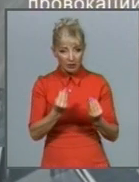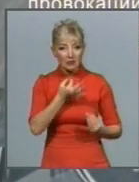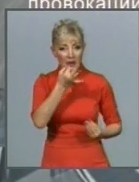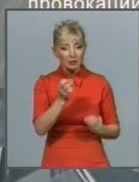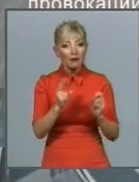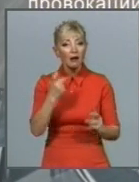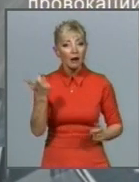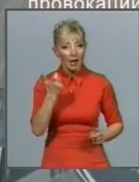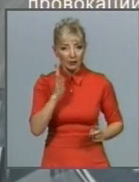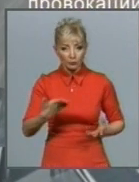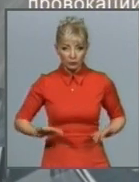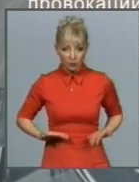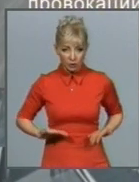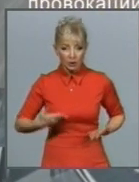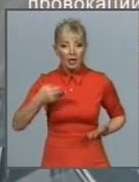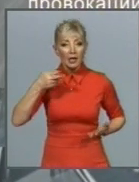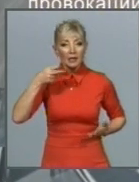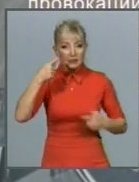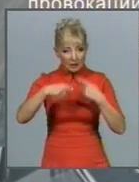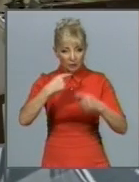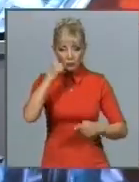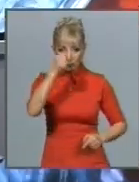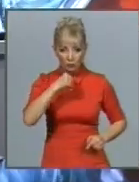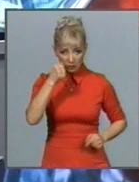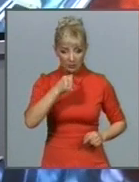жить следующий год. Помните об этом.